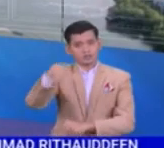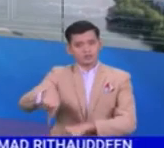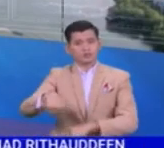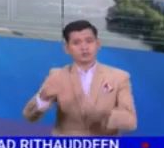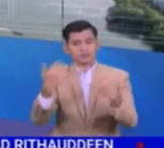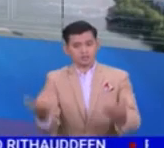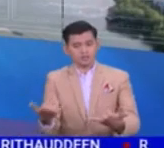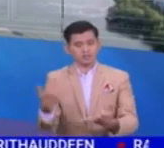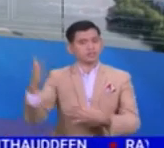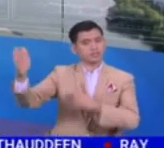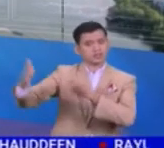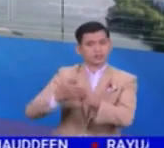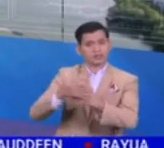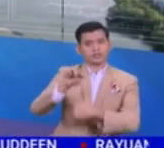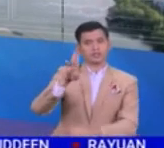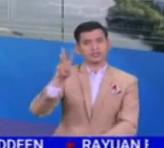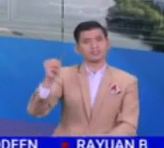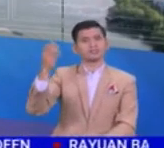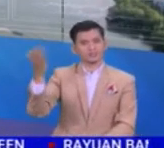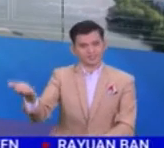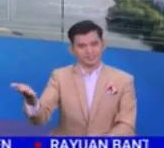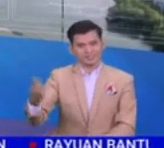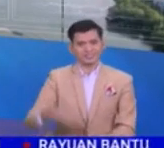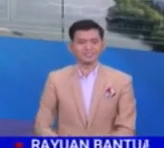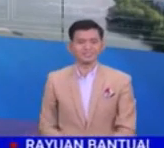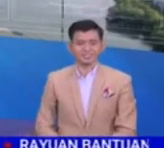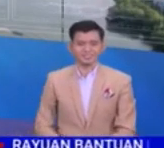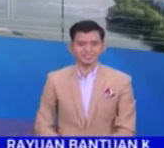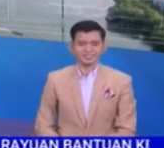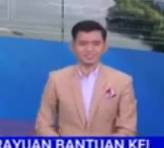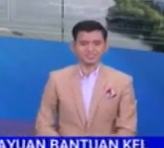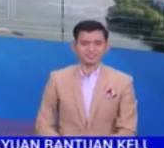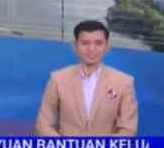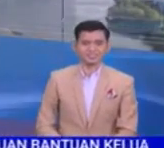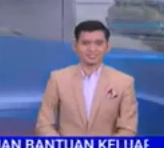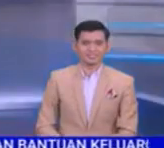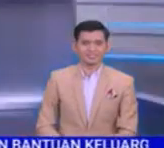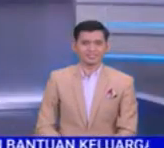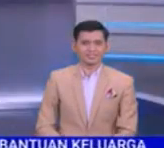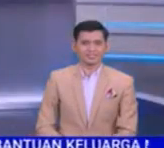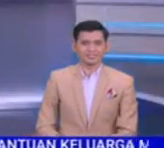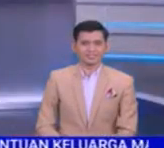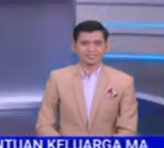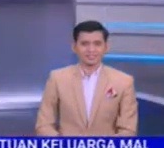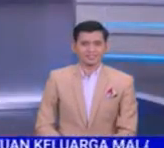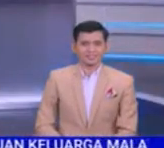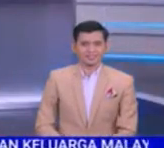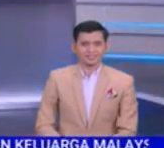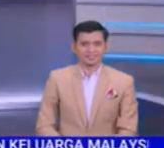semasa. Kembali bersama Sahih di Angkasa Puri. Sahih, silakan. Terima kasih, Anne.